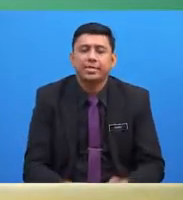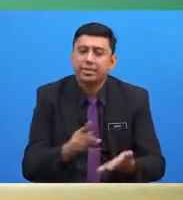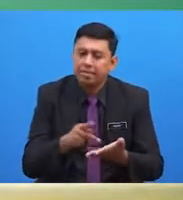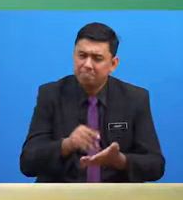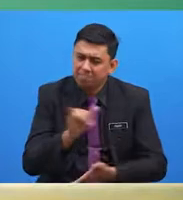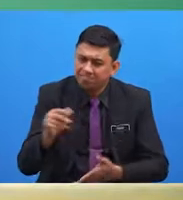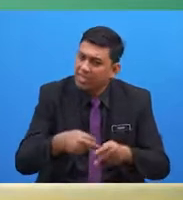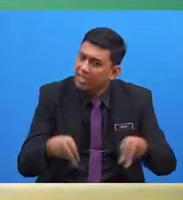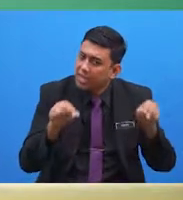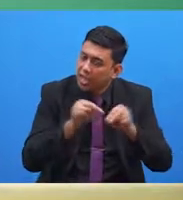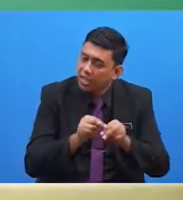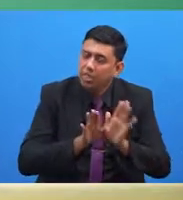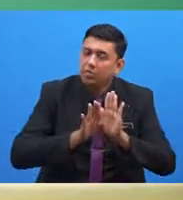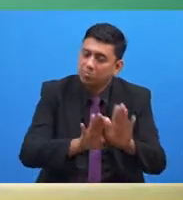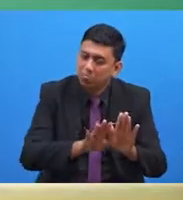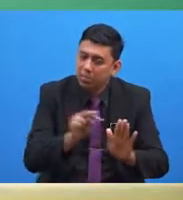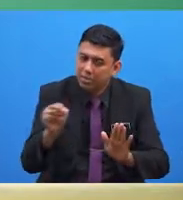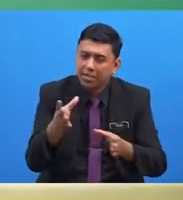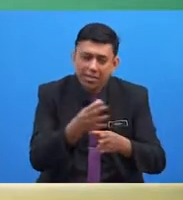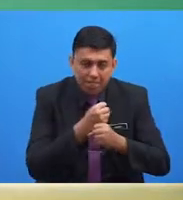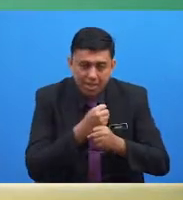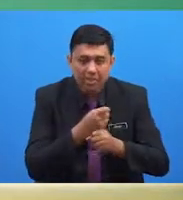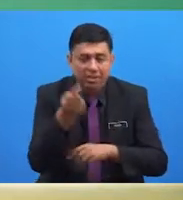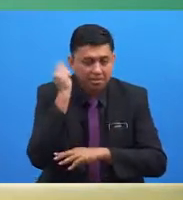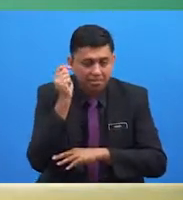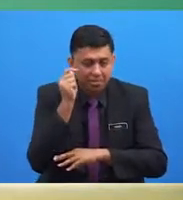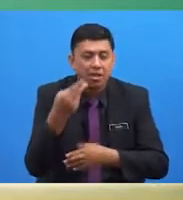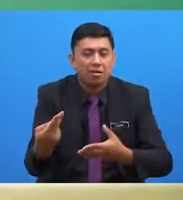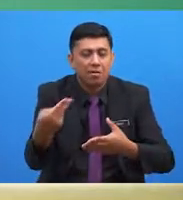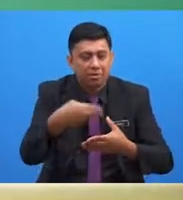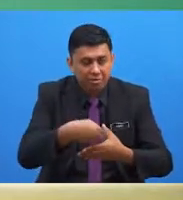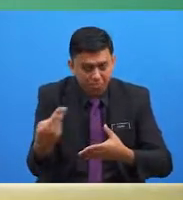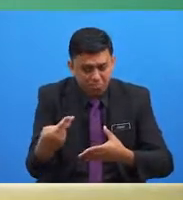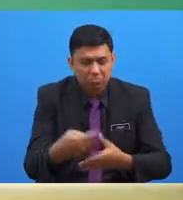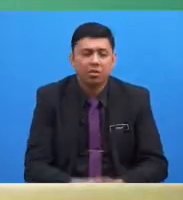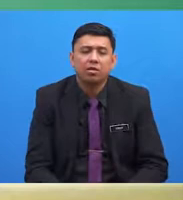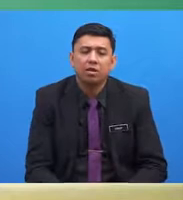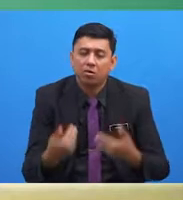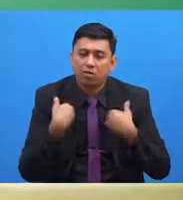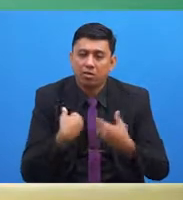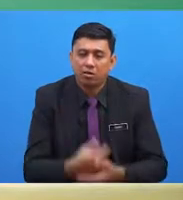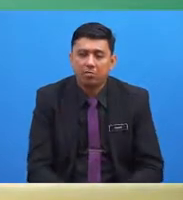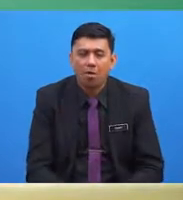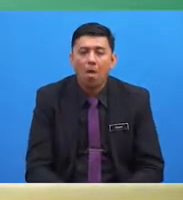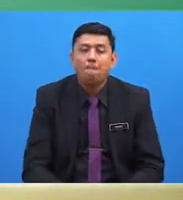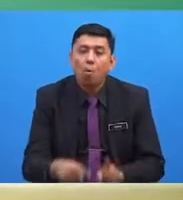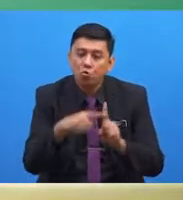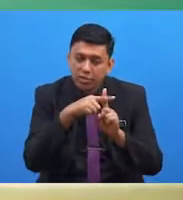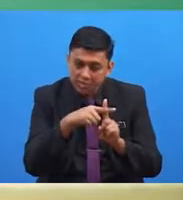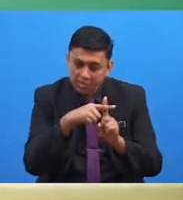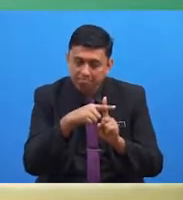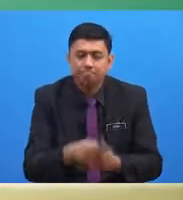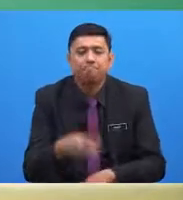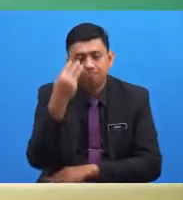Sekiranya nilai tolakan yang diperoleh tadi di antara hasil dan belanja tersebut adalah positif,